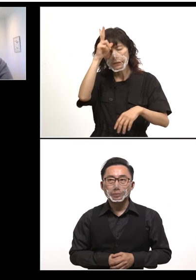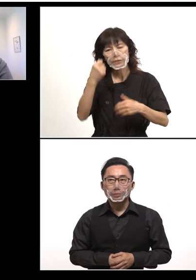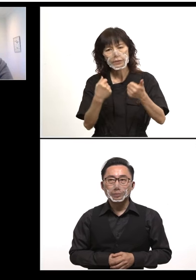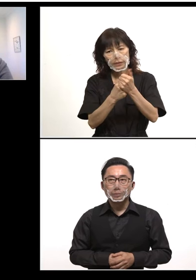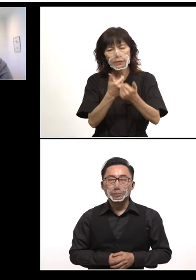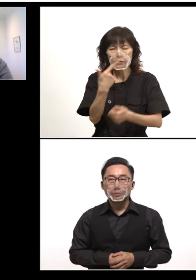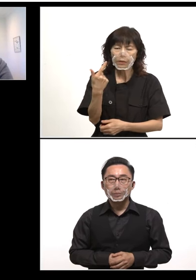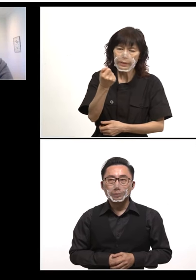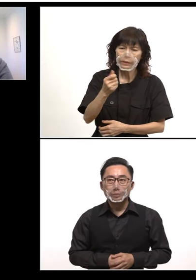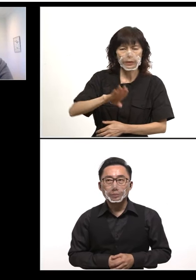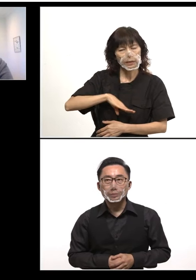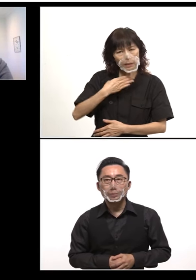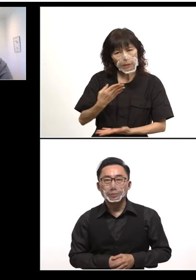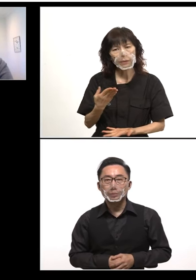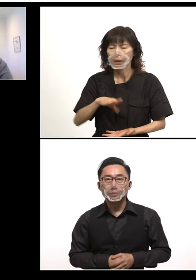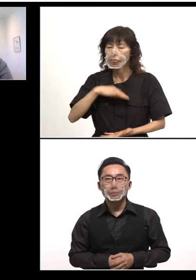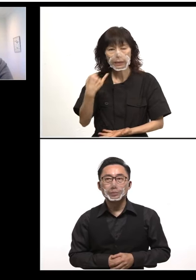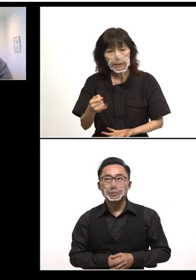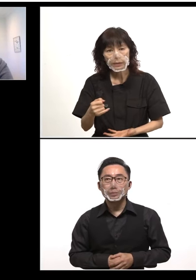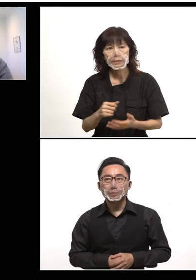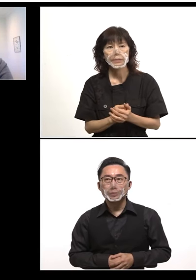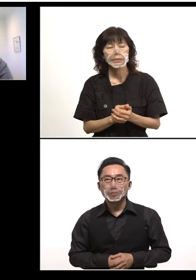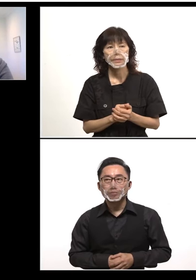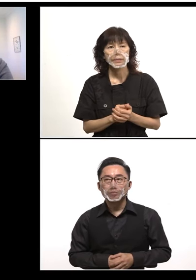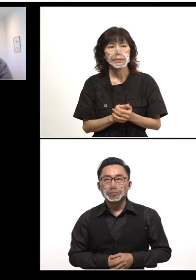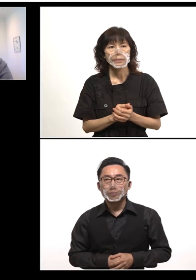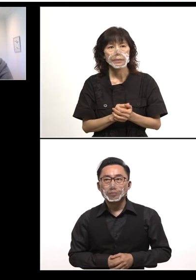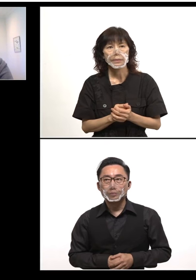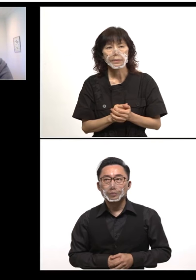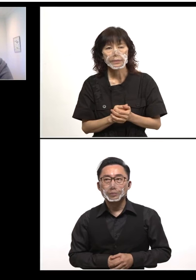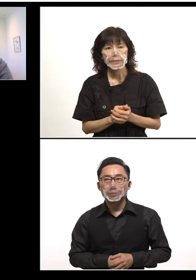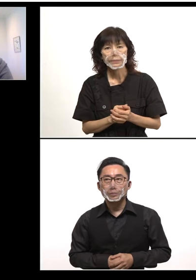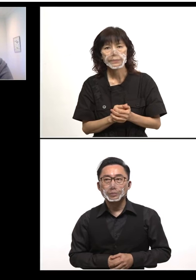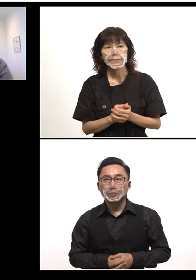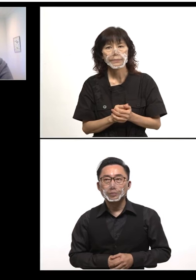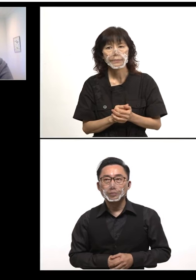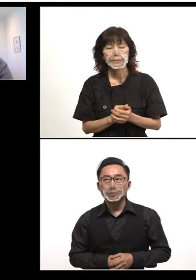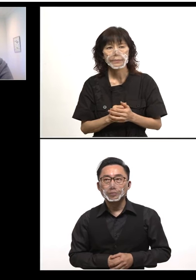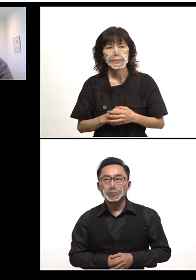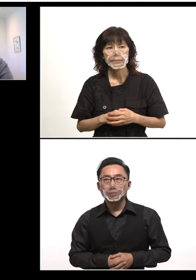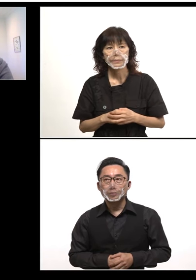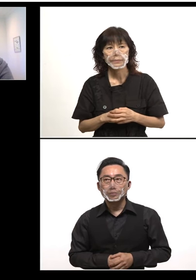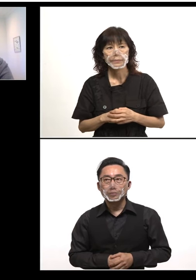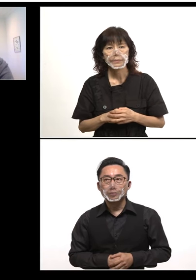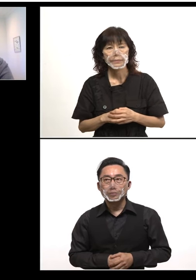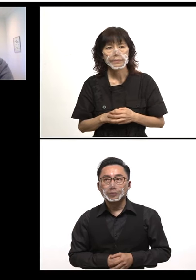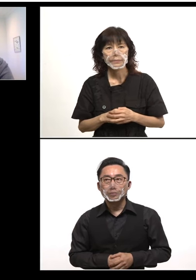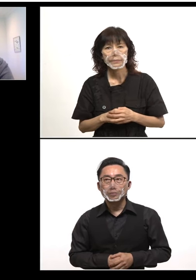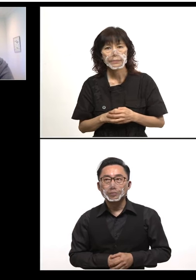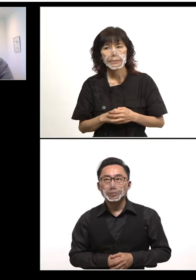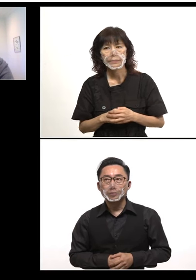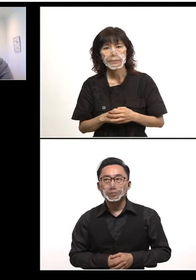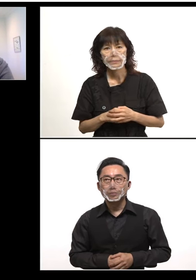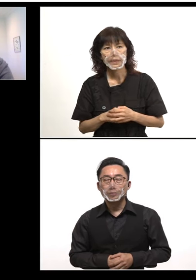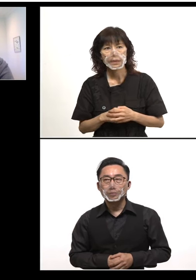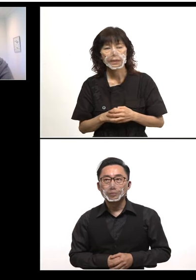實多唔多，亦都足唔足夠嘅咧？In different regions around the world, how much is the government